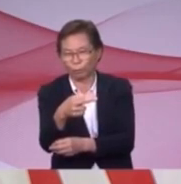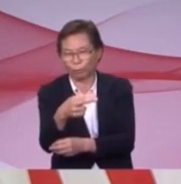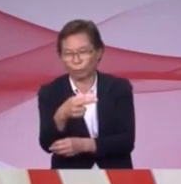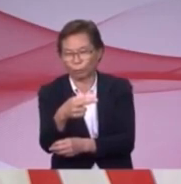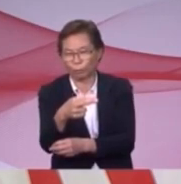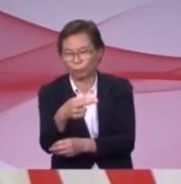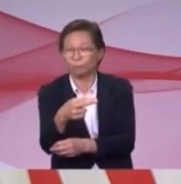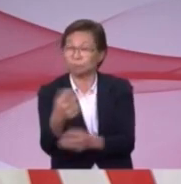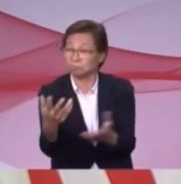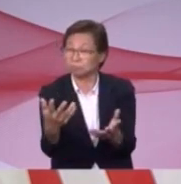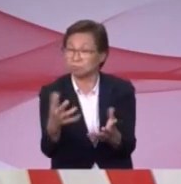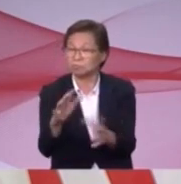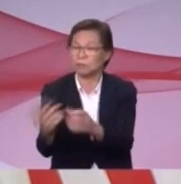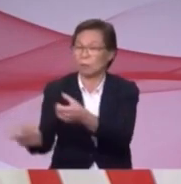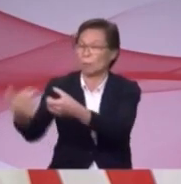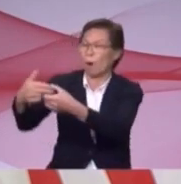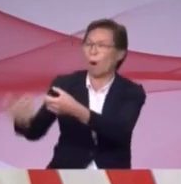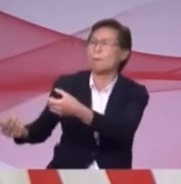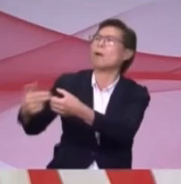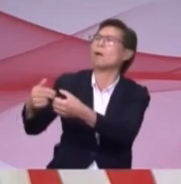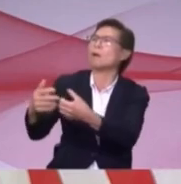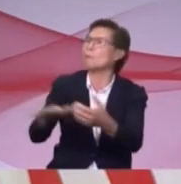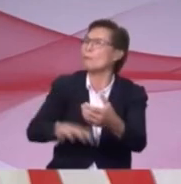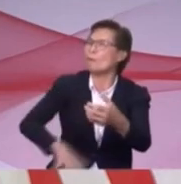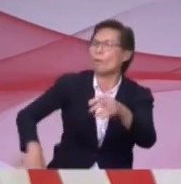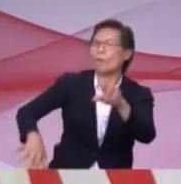dan ini akan melibatkan seramai hampir